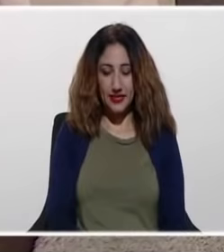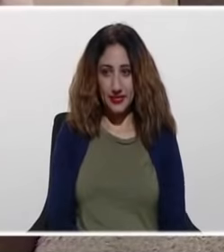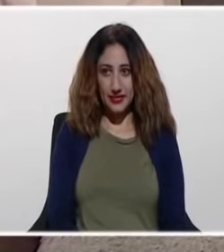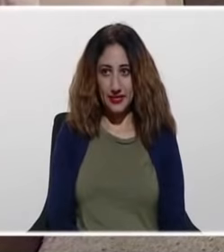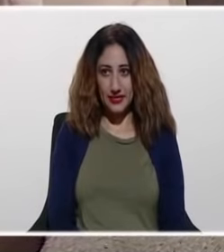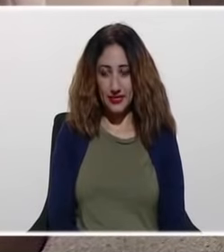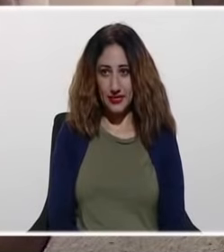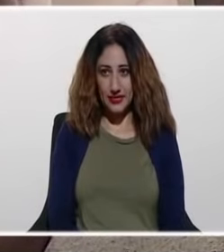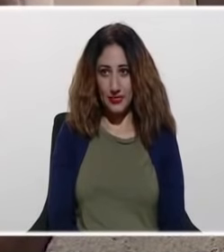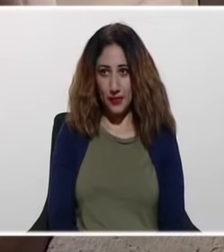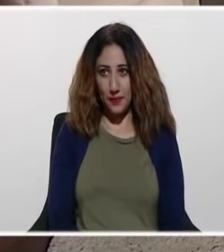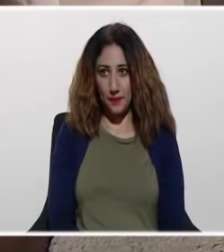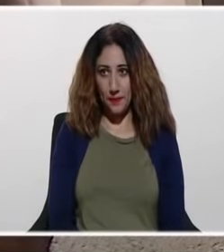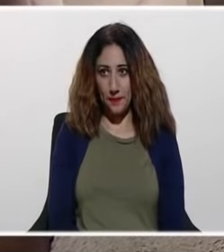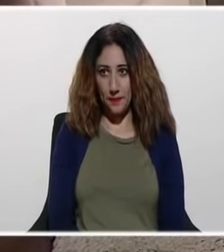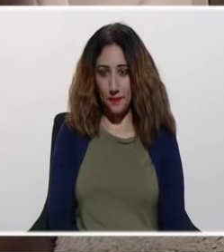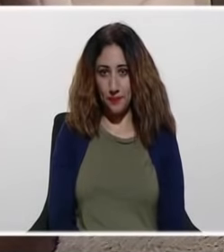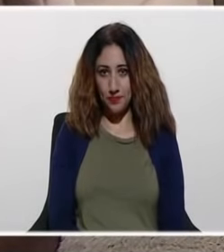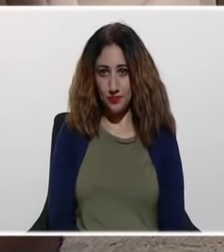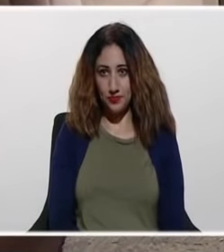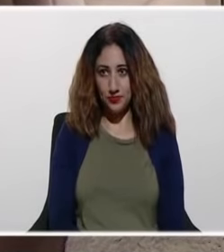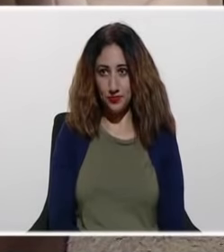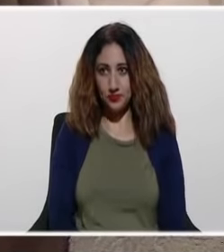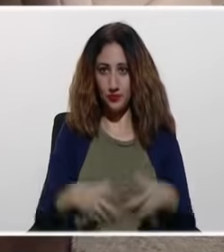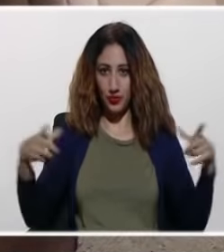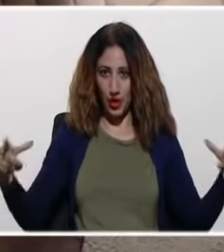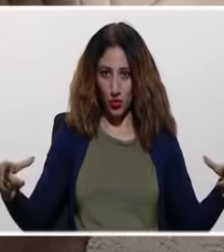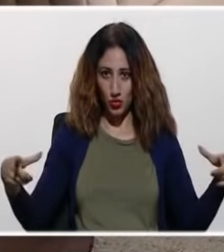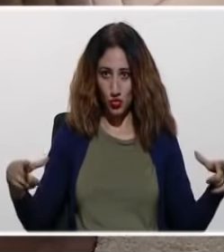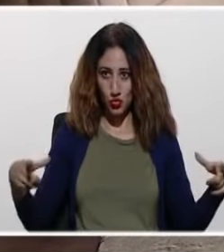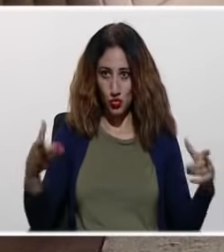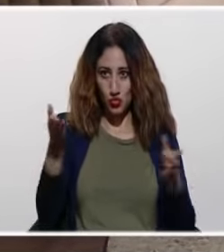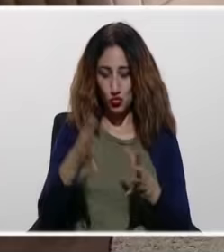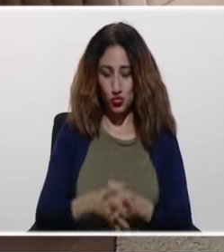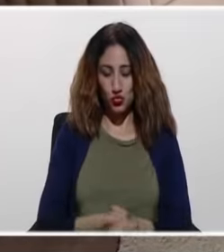هي البطوله اللي انا حضرتها. الترابيزه طيب عشان هترمي الكاوتش بعد اذنكم.